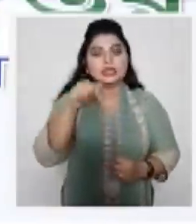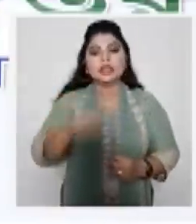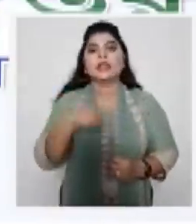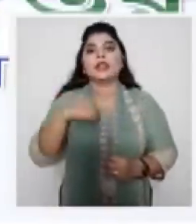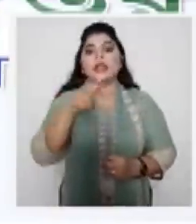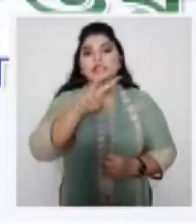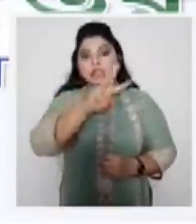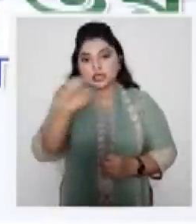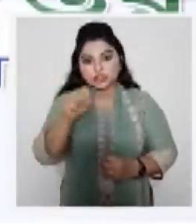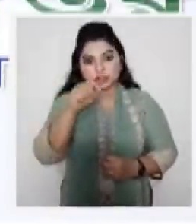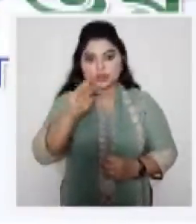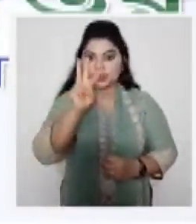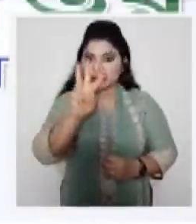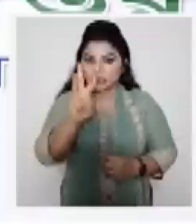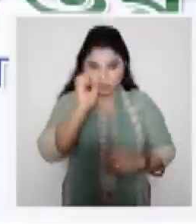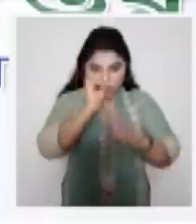নমুনা পরীক্ষা হয়েছে এ পর্যন্ত